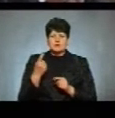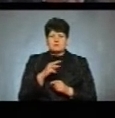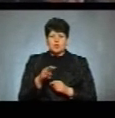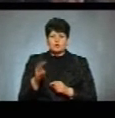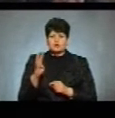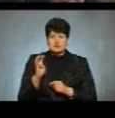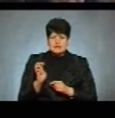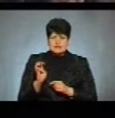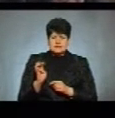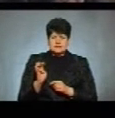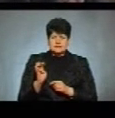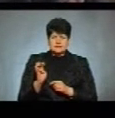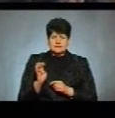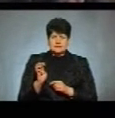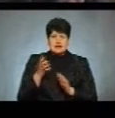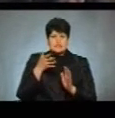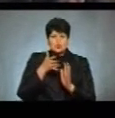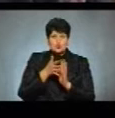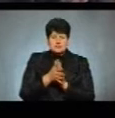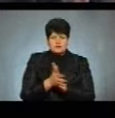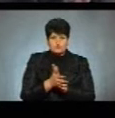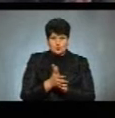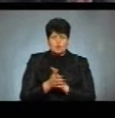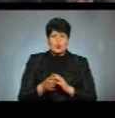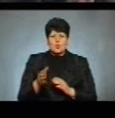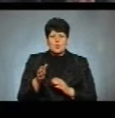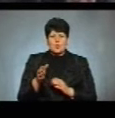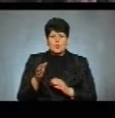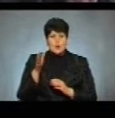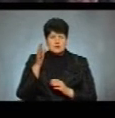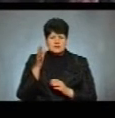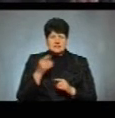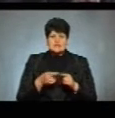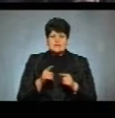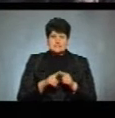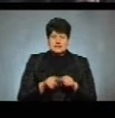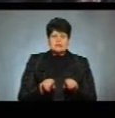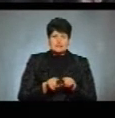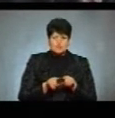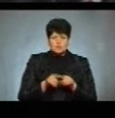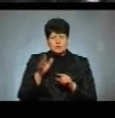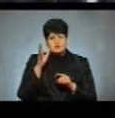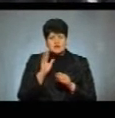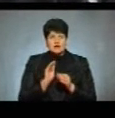1 400 000 для інклюзивної освіти для дітей з особливими освітніми проблемами. Це теж освітня